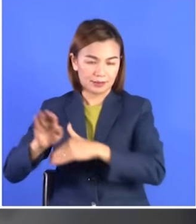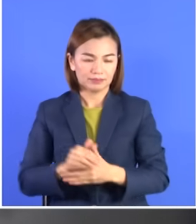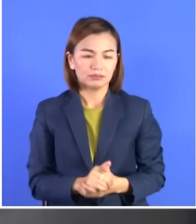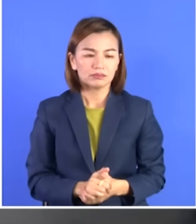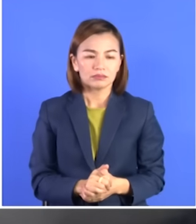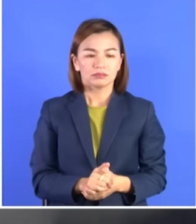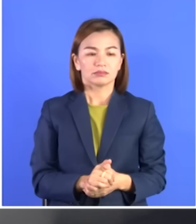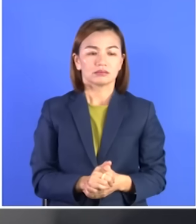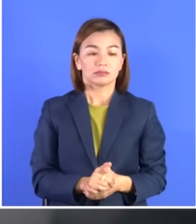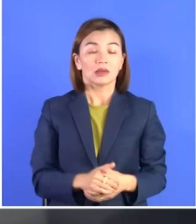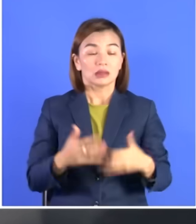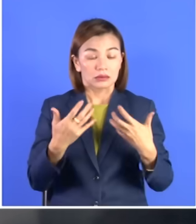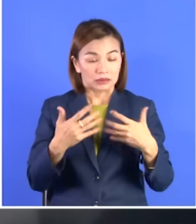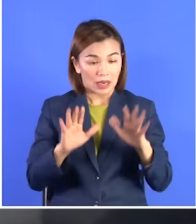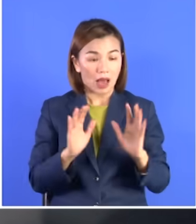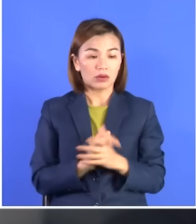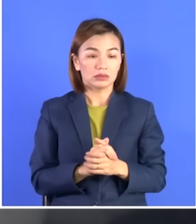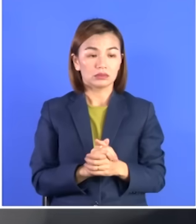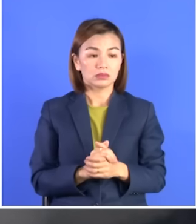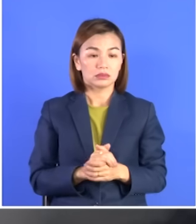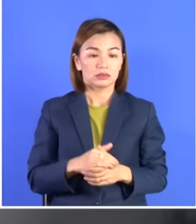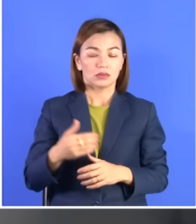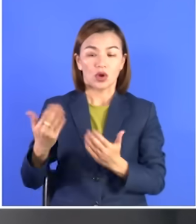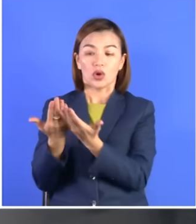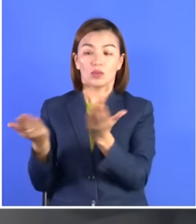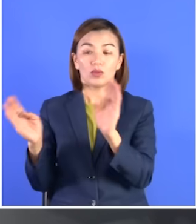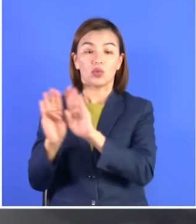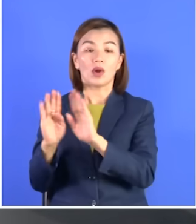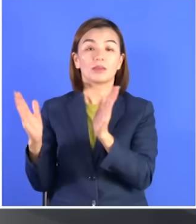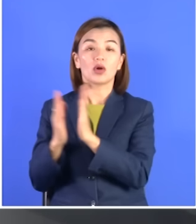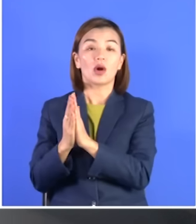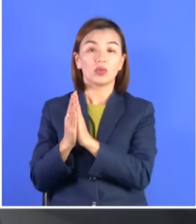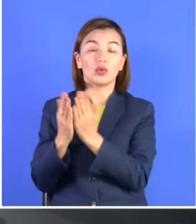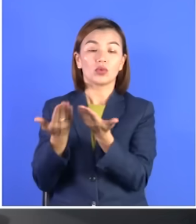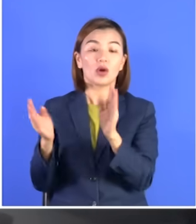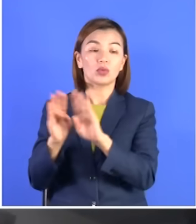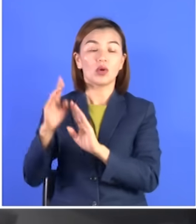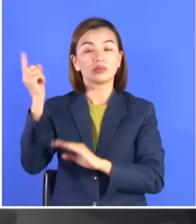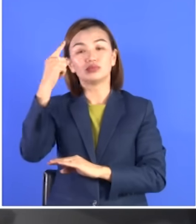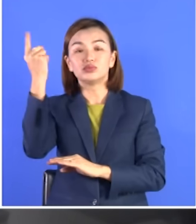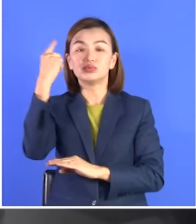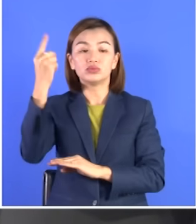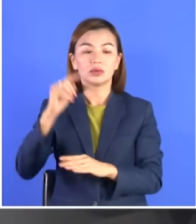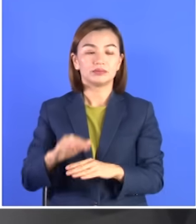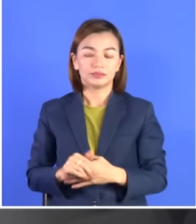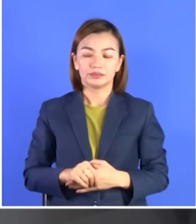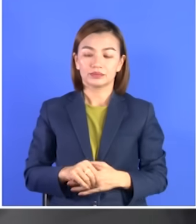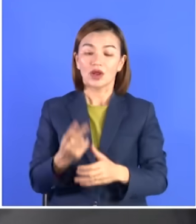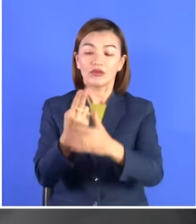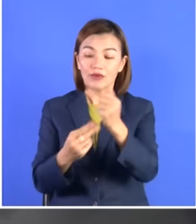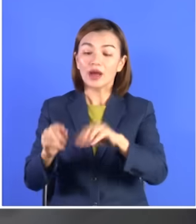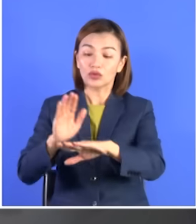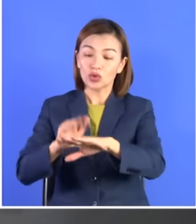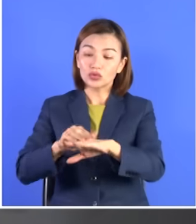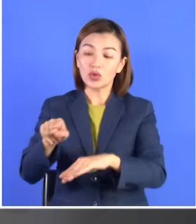มีอยู่วันนึงนะครับขณะที่ได้ไปเที่ยวกับทางบ้านเมื่อ 10วันที่ผ่านมาวันนั้นเนี่ยผมก็ชวนแฟนผมไปด้วยแต่